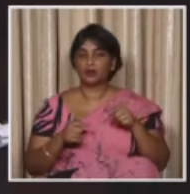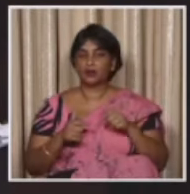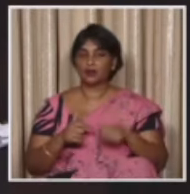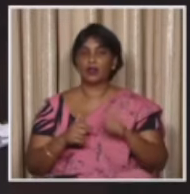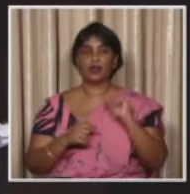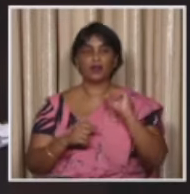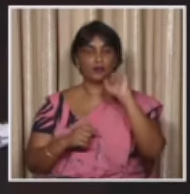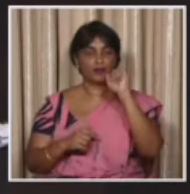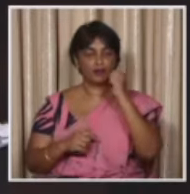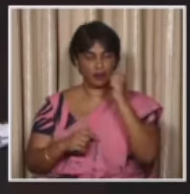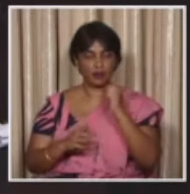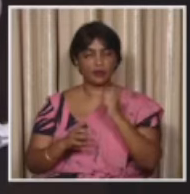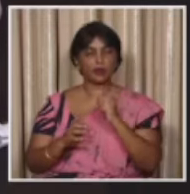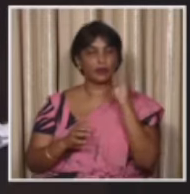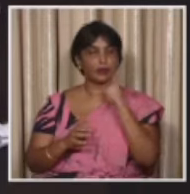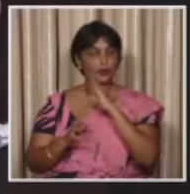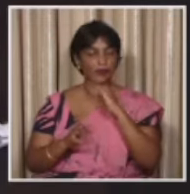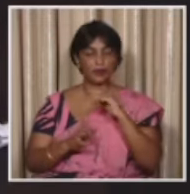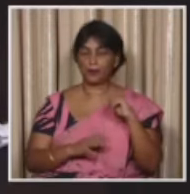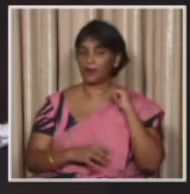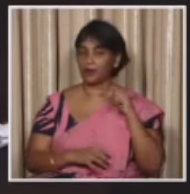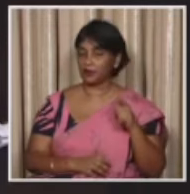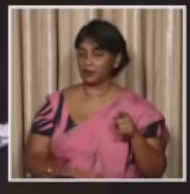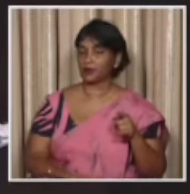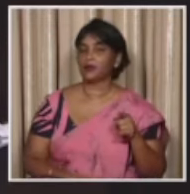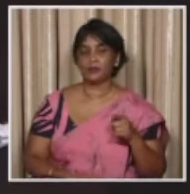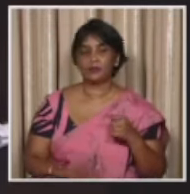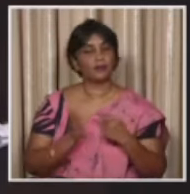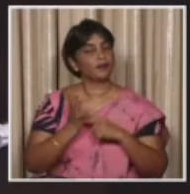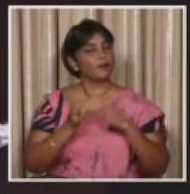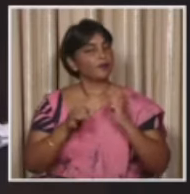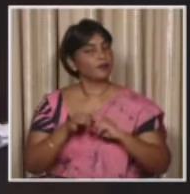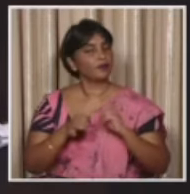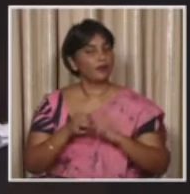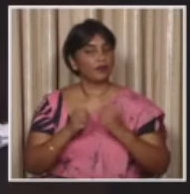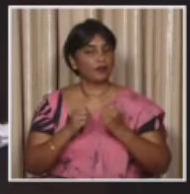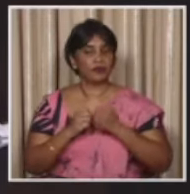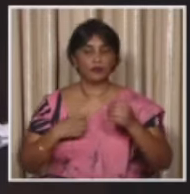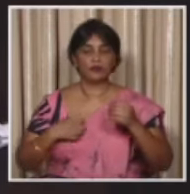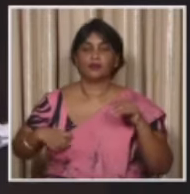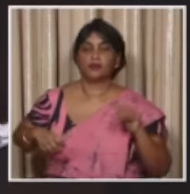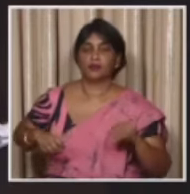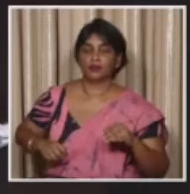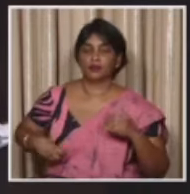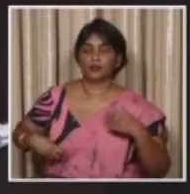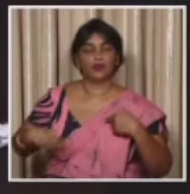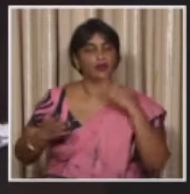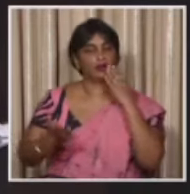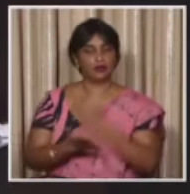50 මෙගාවොට් වින් පවර් එකේ ඒ ටෙන්ඩර් එකේ ඉදිරි ගමන දැන් අත්හිටවල